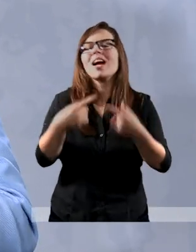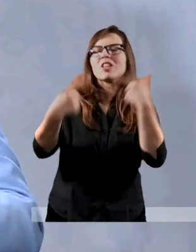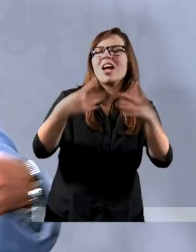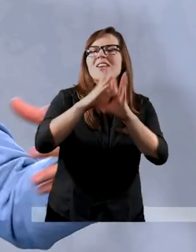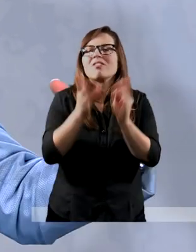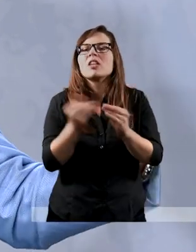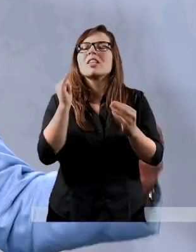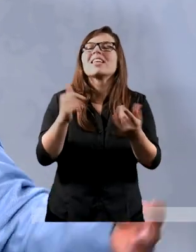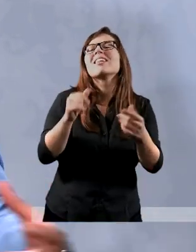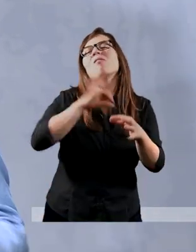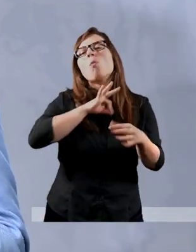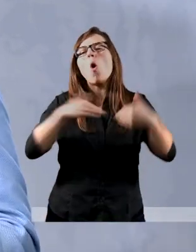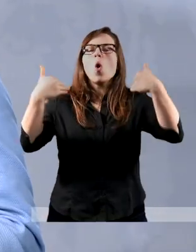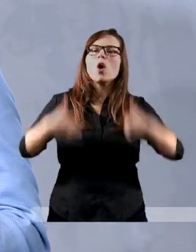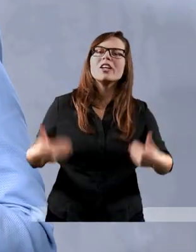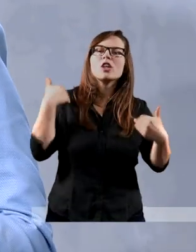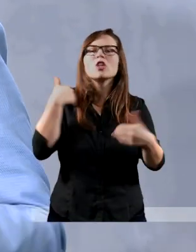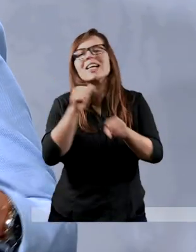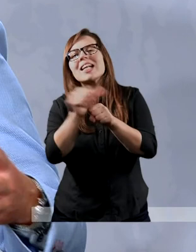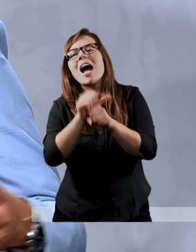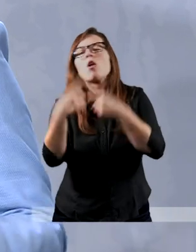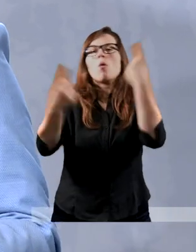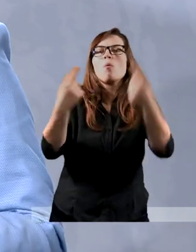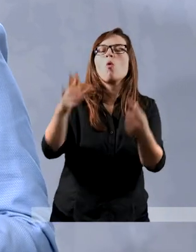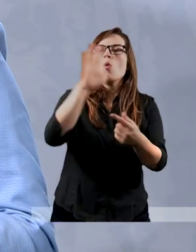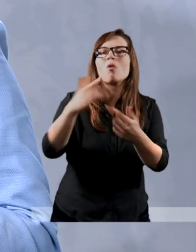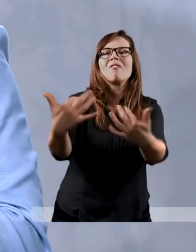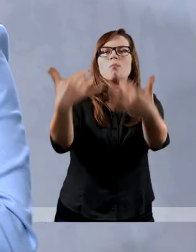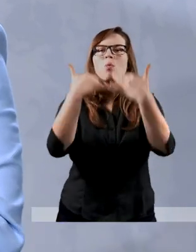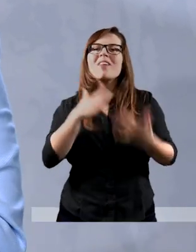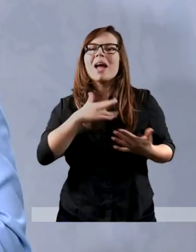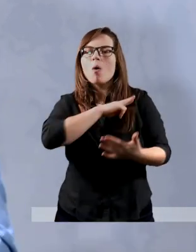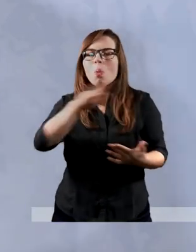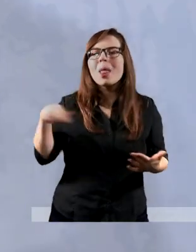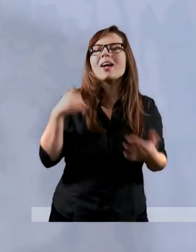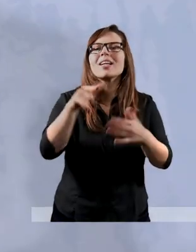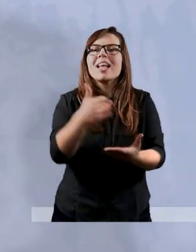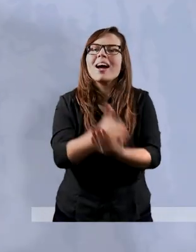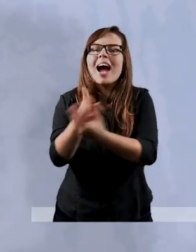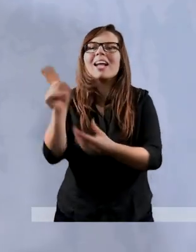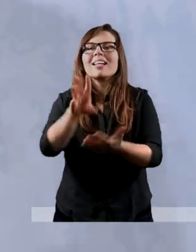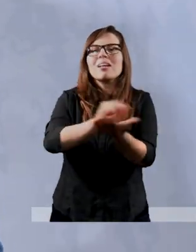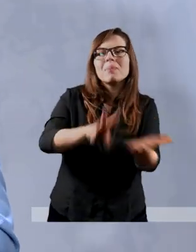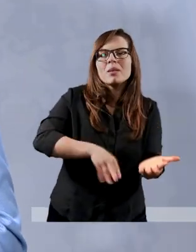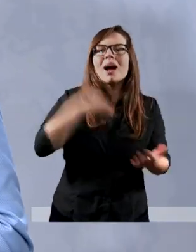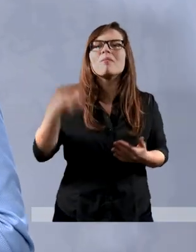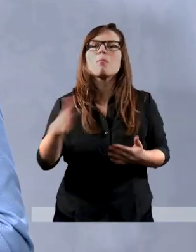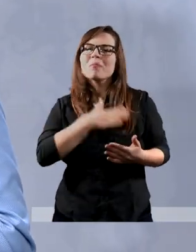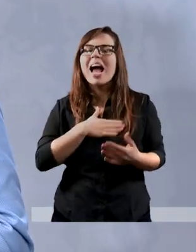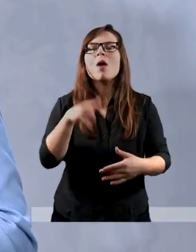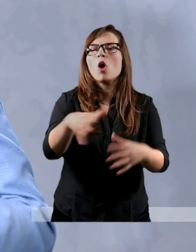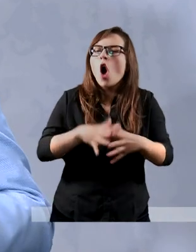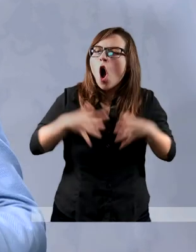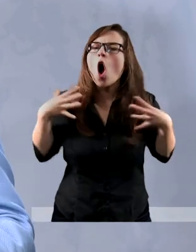tych sytuacjach, które zaistniały w naszym życiu, że Bóg miał na nie wpływ, albo szczególnie dzisiaj, że te rady z Pisma Świętego